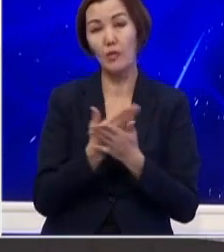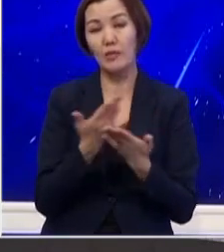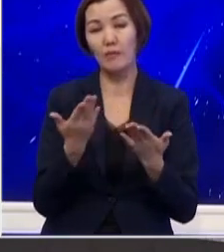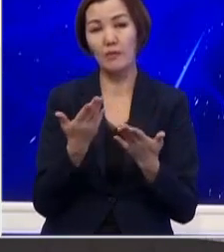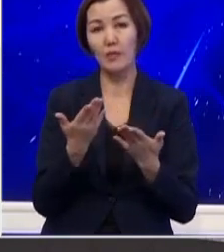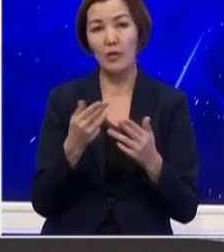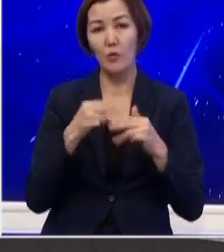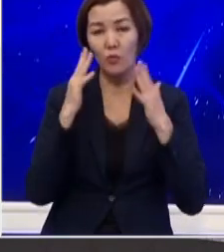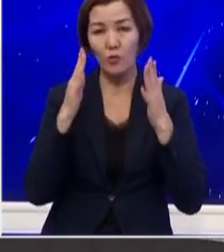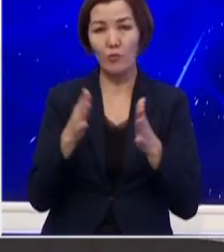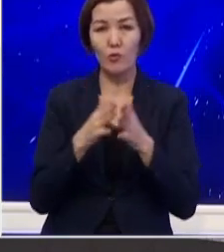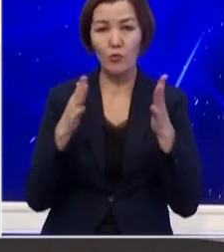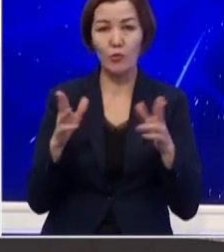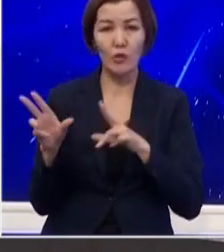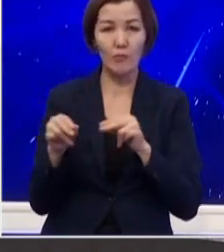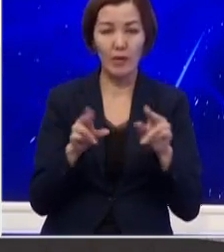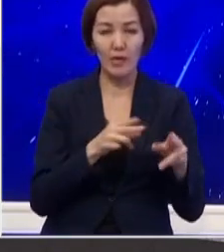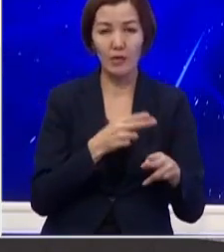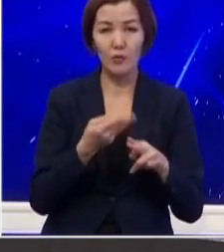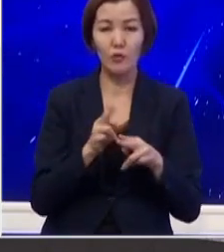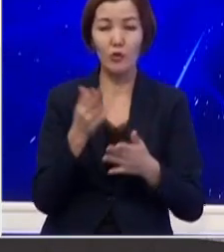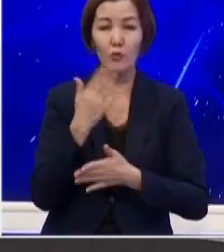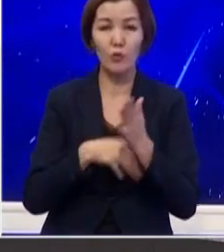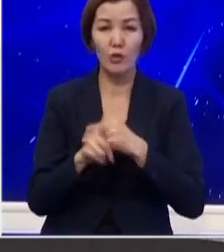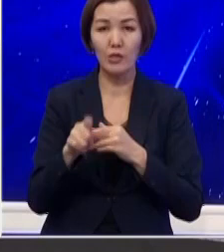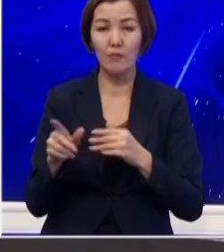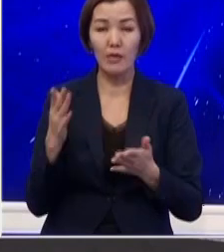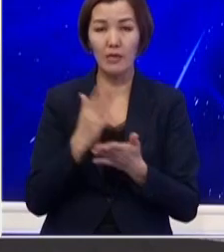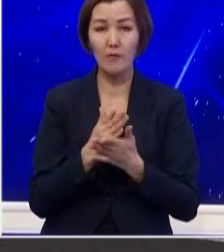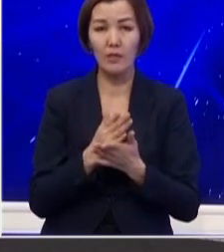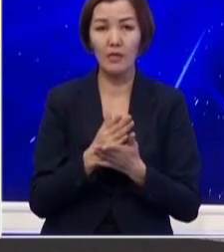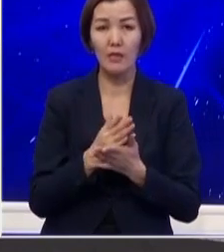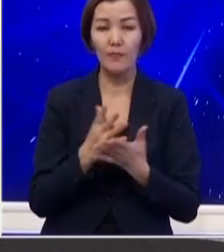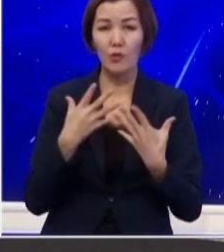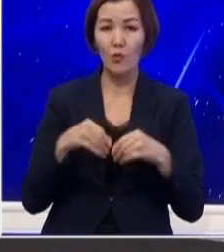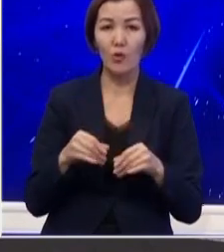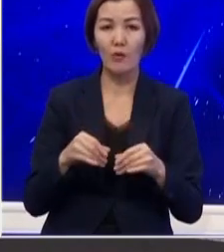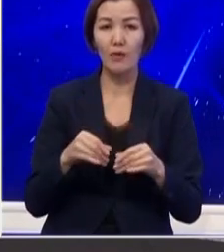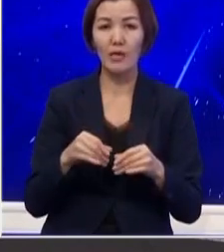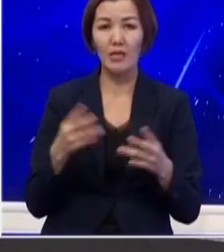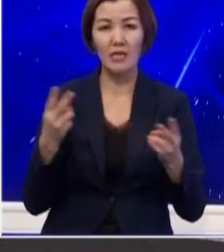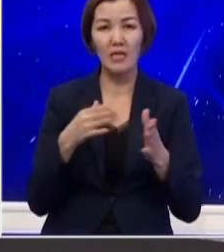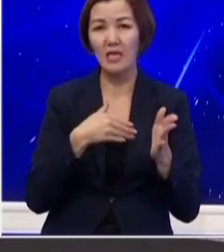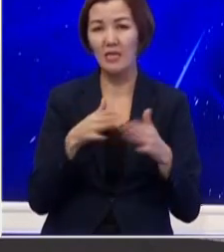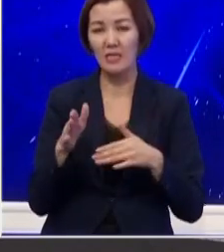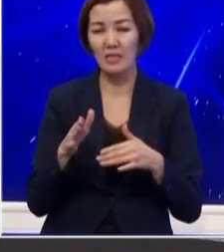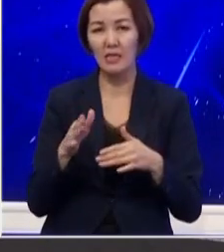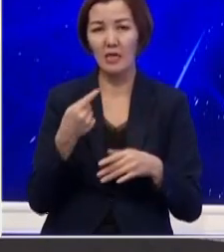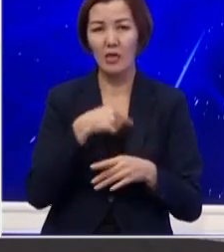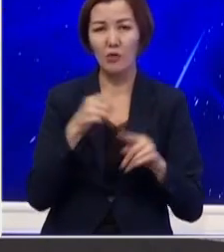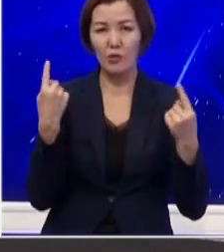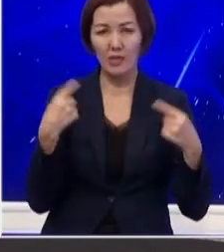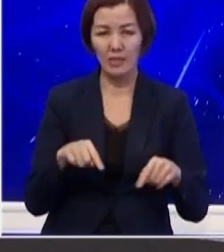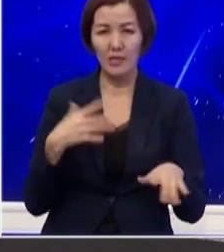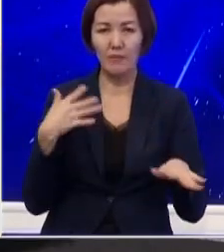көңілдің бөлінгеннің өзі үлкен бақыт. Себебі мүгедектігі бар адамдардың дені өздерін қоғамға керексіз санайды. Рухтары әлсіреп кеткендері де